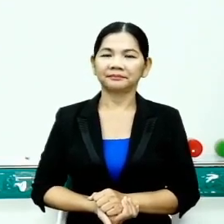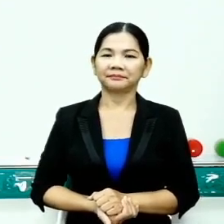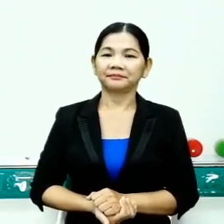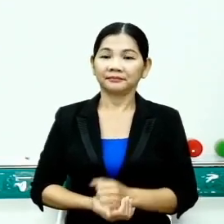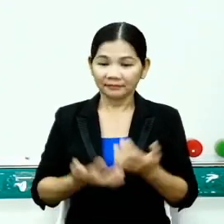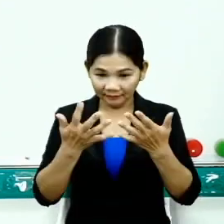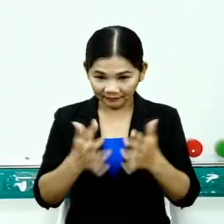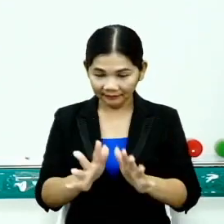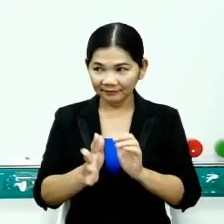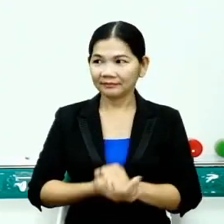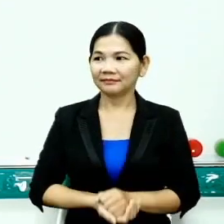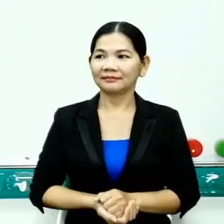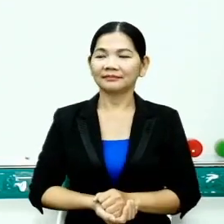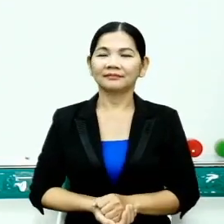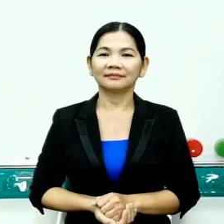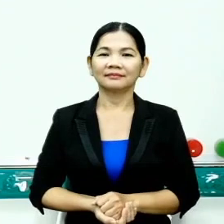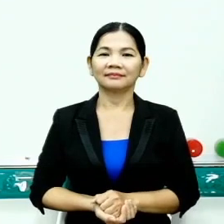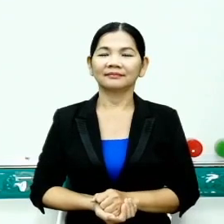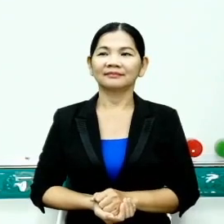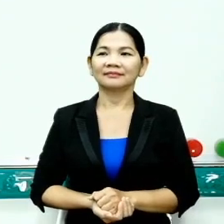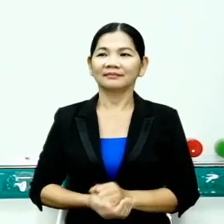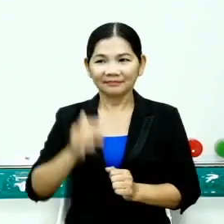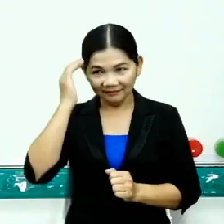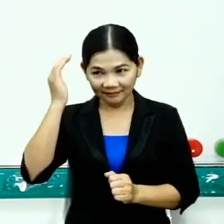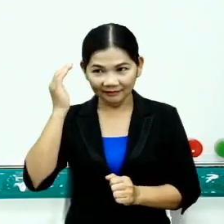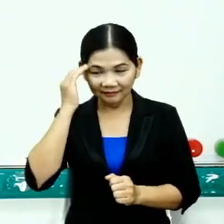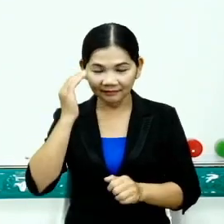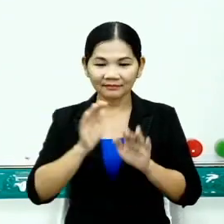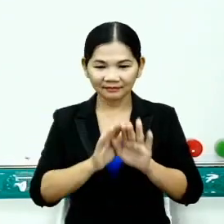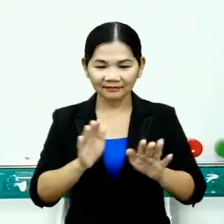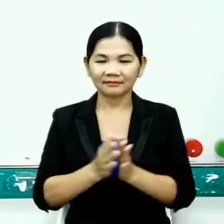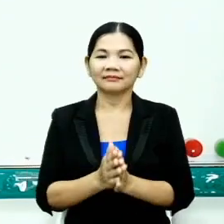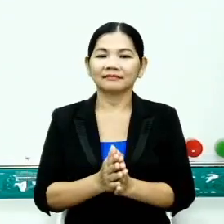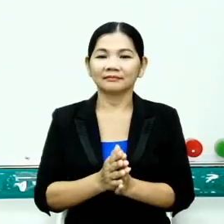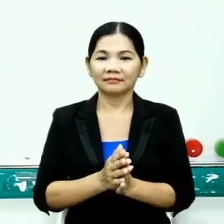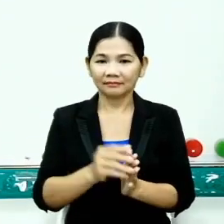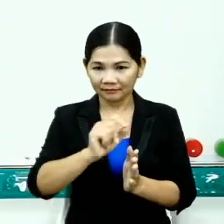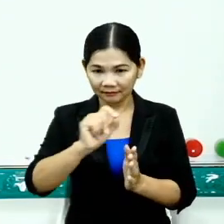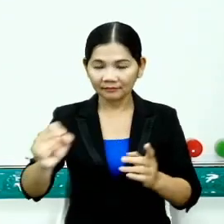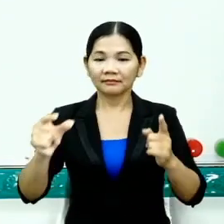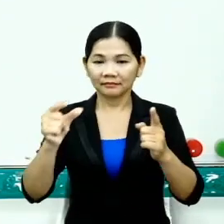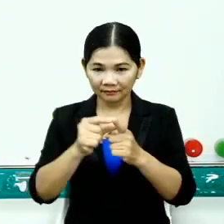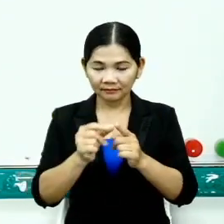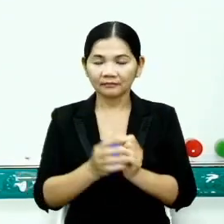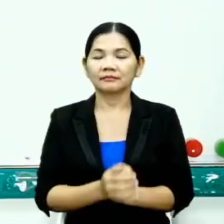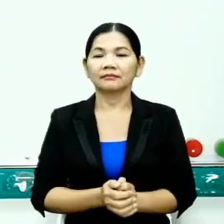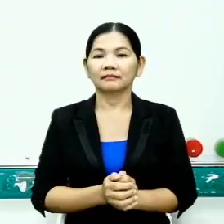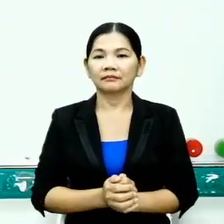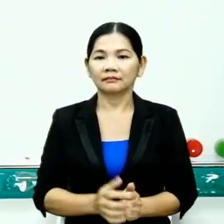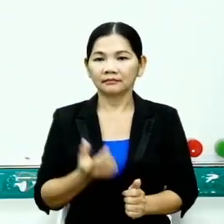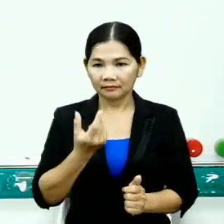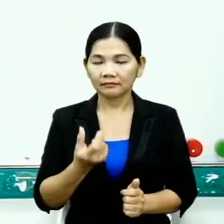hai hai đến đây con chá sẵn không ta con cực nếp và cắt chế bàn cho rùm sạch xế nạ bịa đặt tay